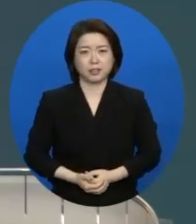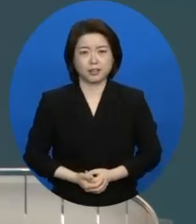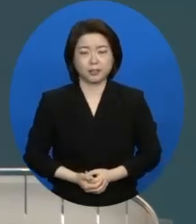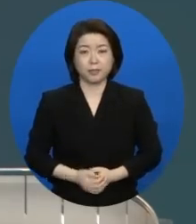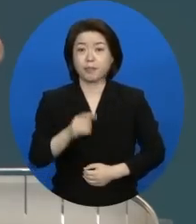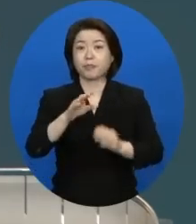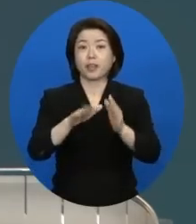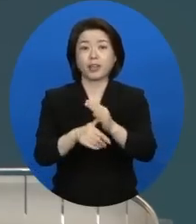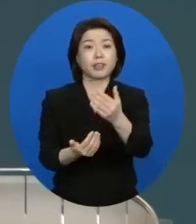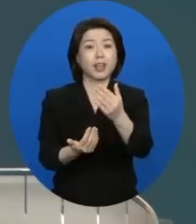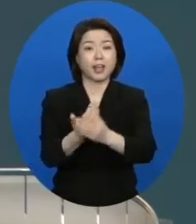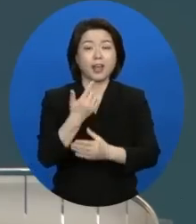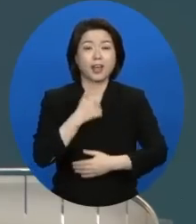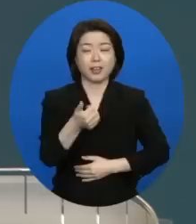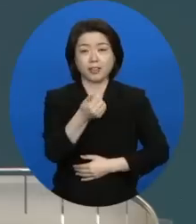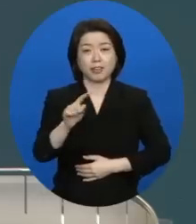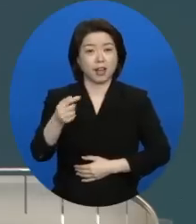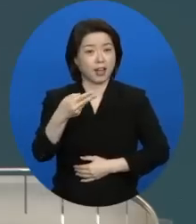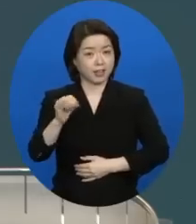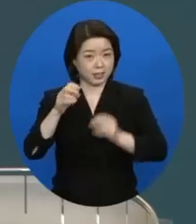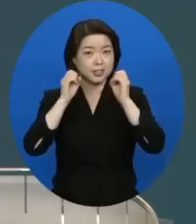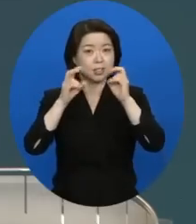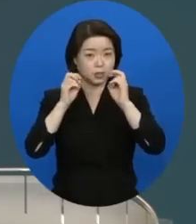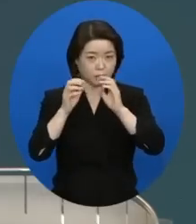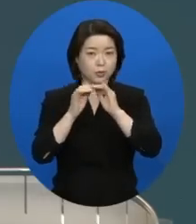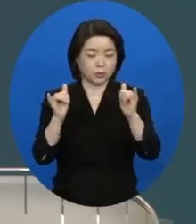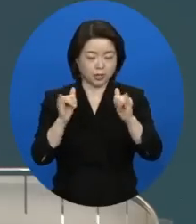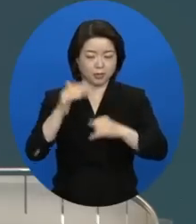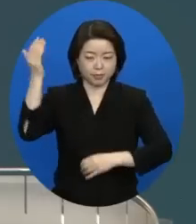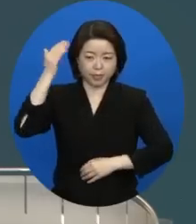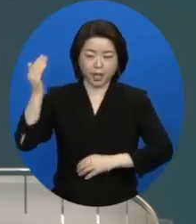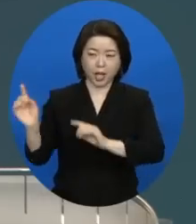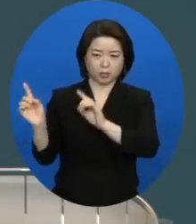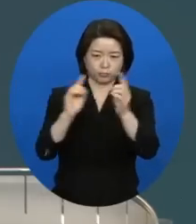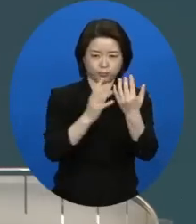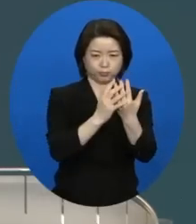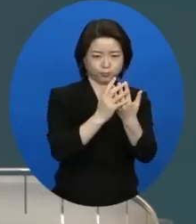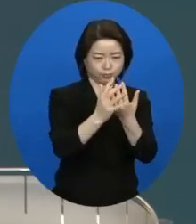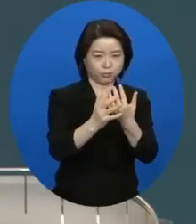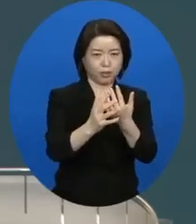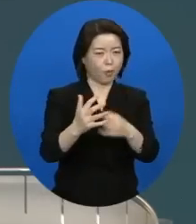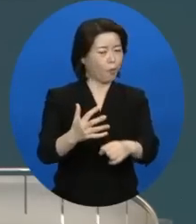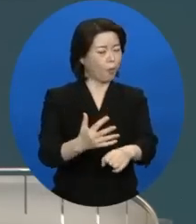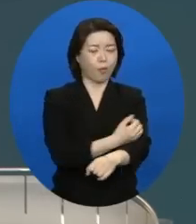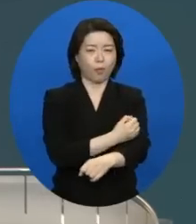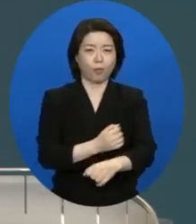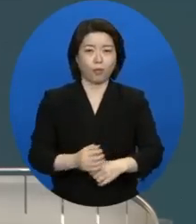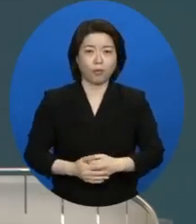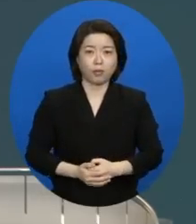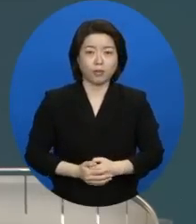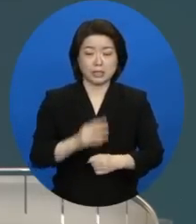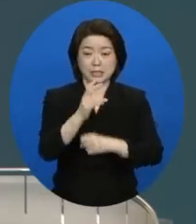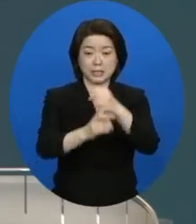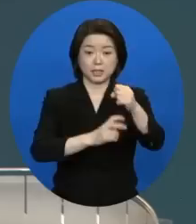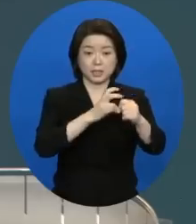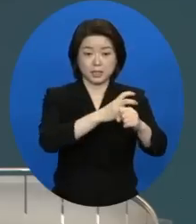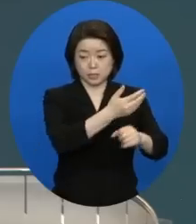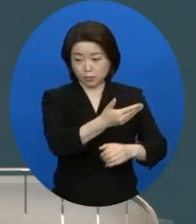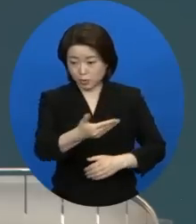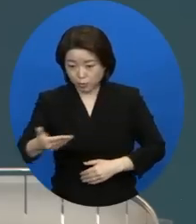그때 일어났던 하디 선교사로 인한 한국교회의 부흥이 대단했는데 20년이